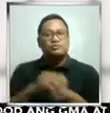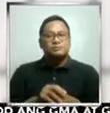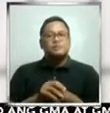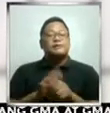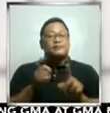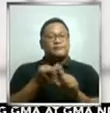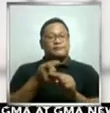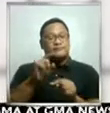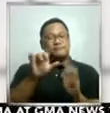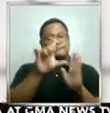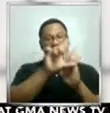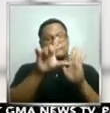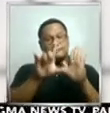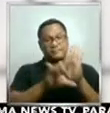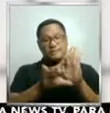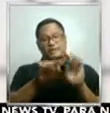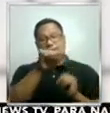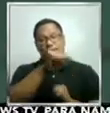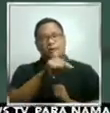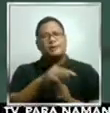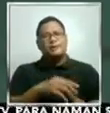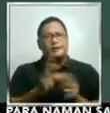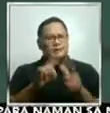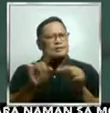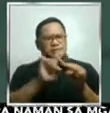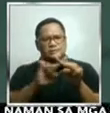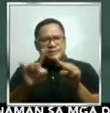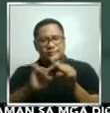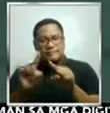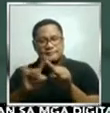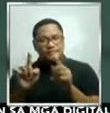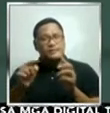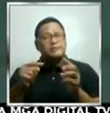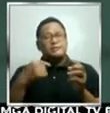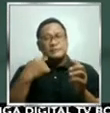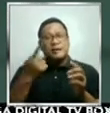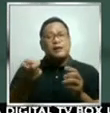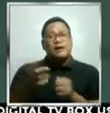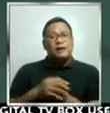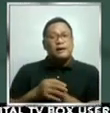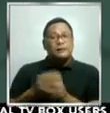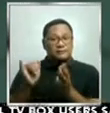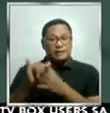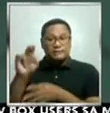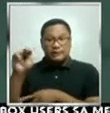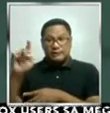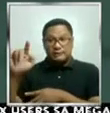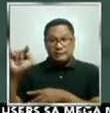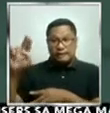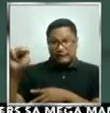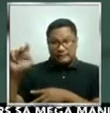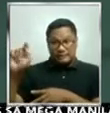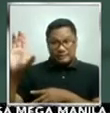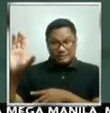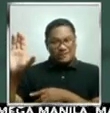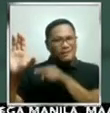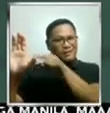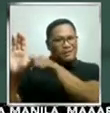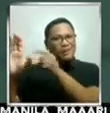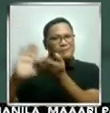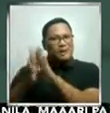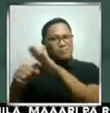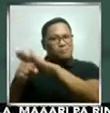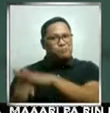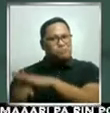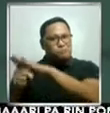Justice at resolusyon ng Senado at iba pang assurance, tila bumigay daw ang NTC sa pressure ng Solicitor